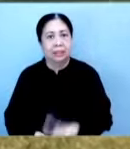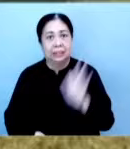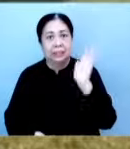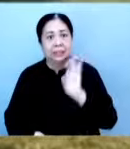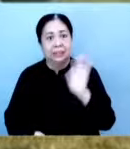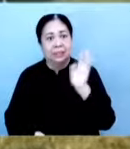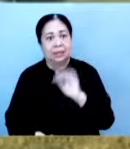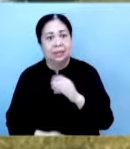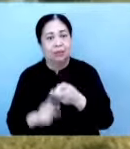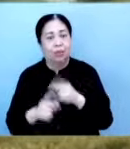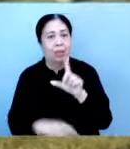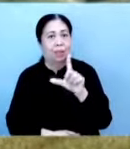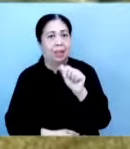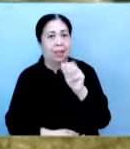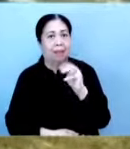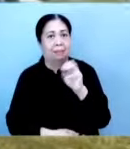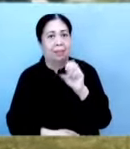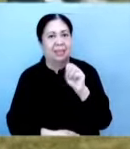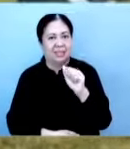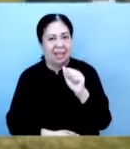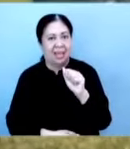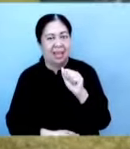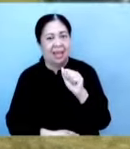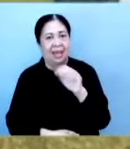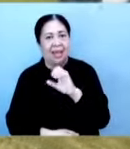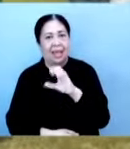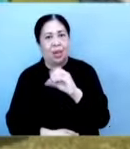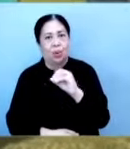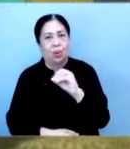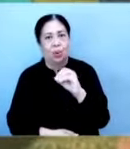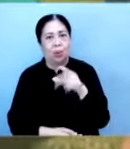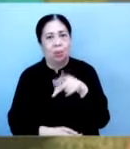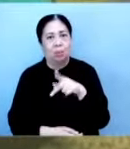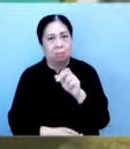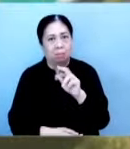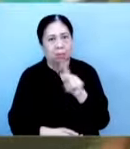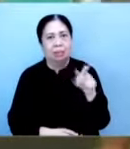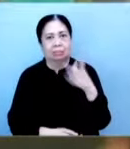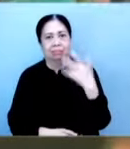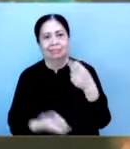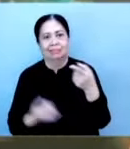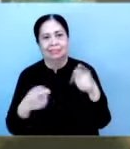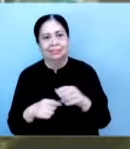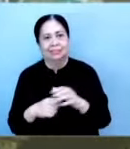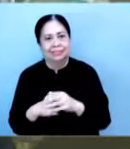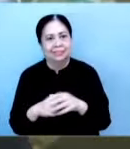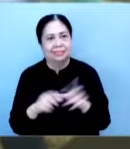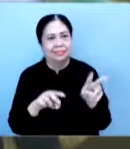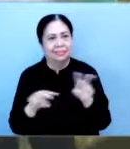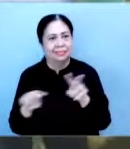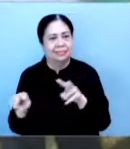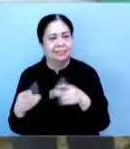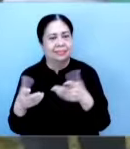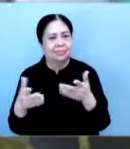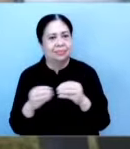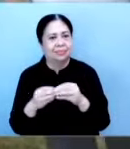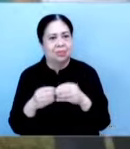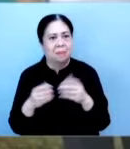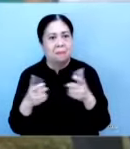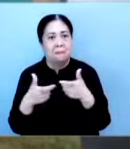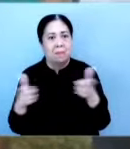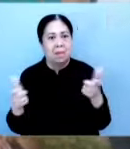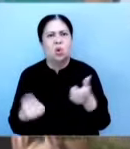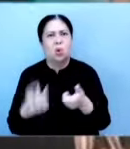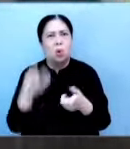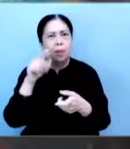EC Park kasi maganda pag outdoor eh ba Mommy sorry go ahead Mommy nakikita ko natin sa screen ngayon mas malaki ano Magkano